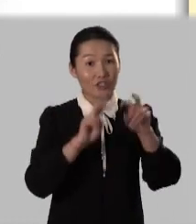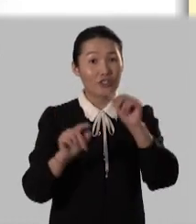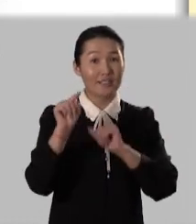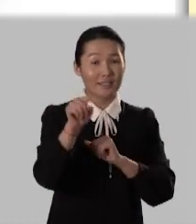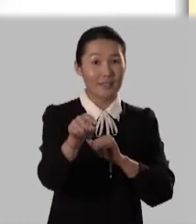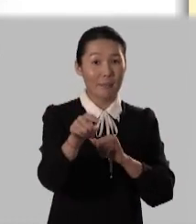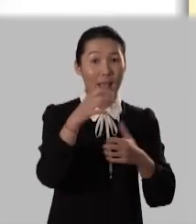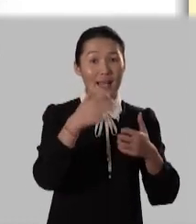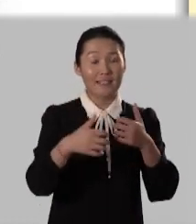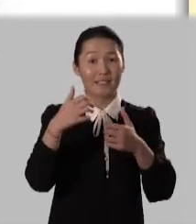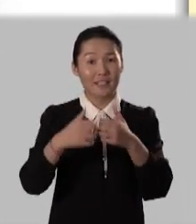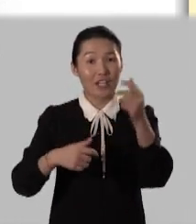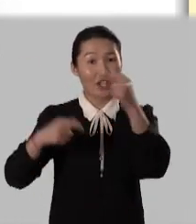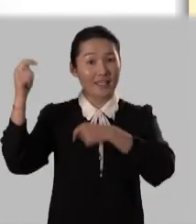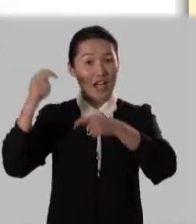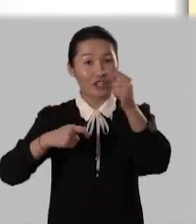1